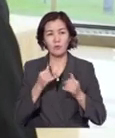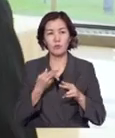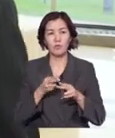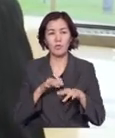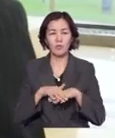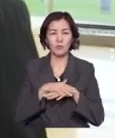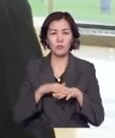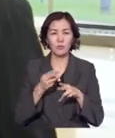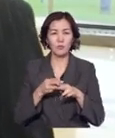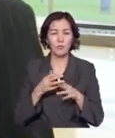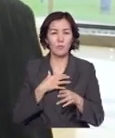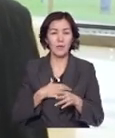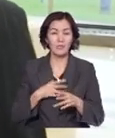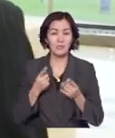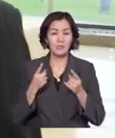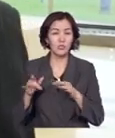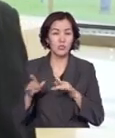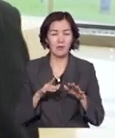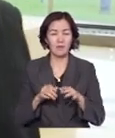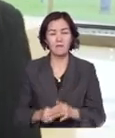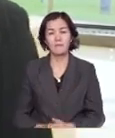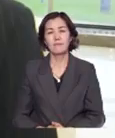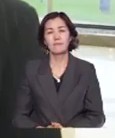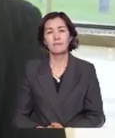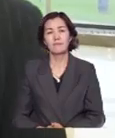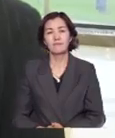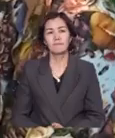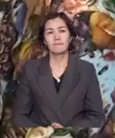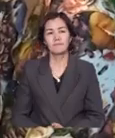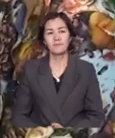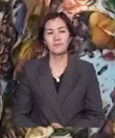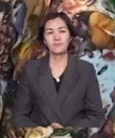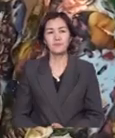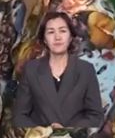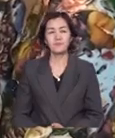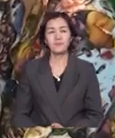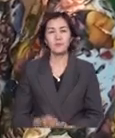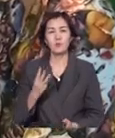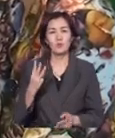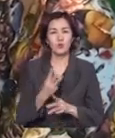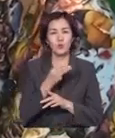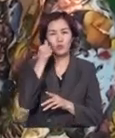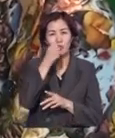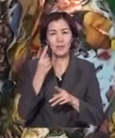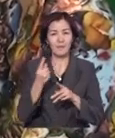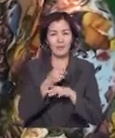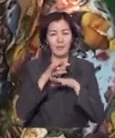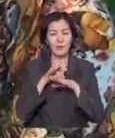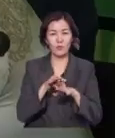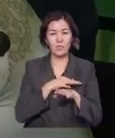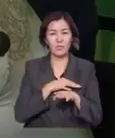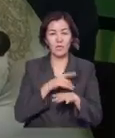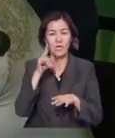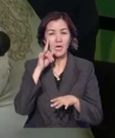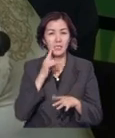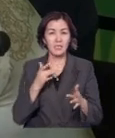үшін өте үлкен бір оқиға деп айта аламын. Аталмыш форум 3 жылда бір мәрте өтеді. Қазақстандық өнерпаздарда